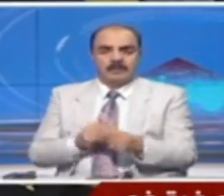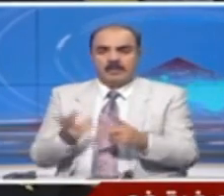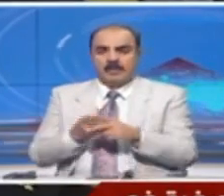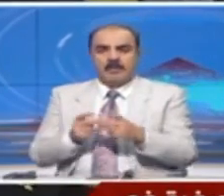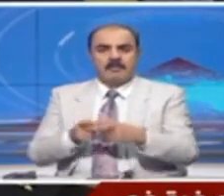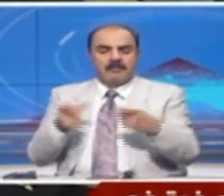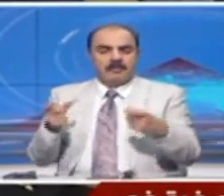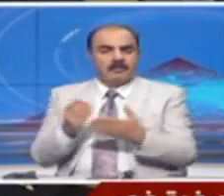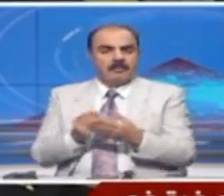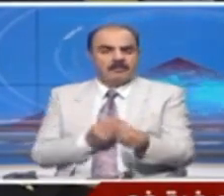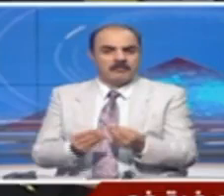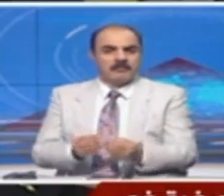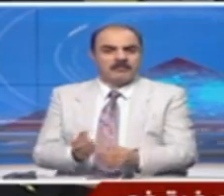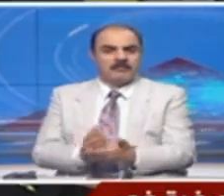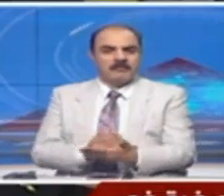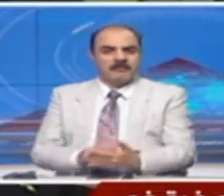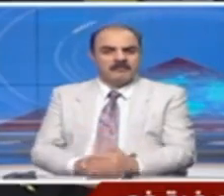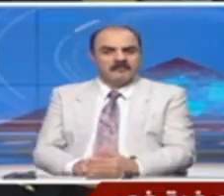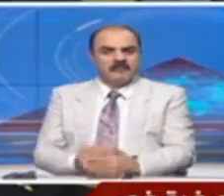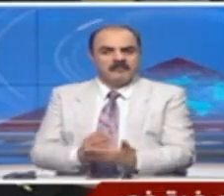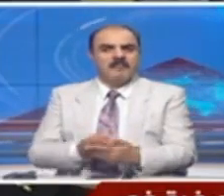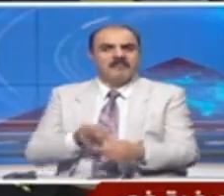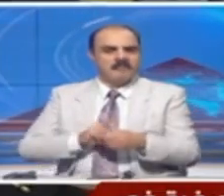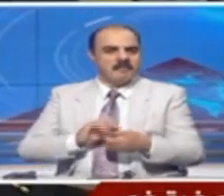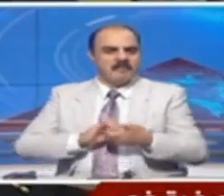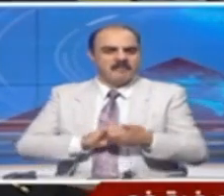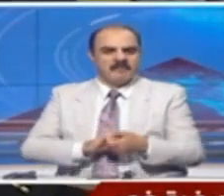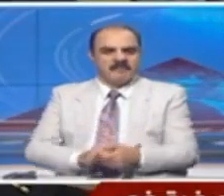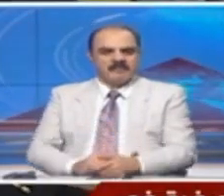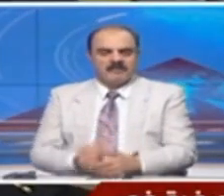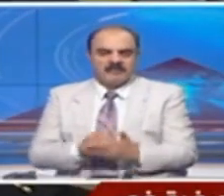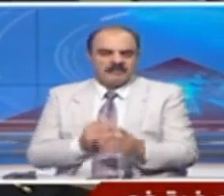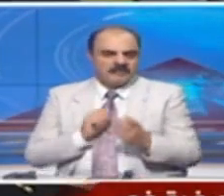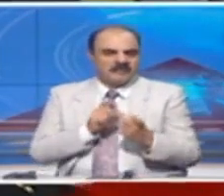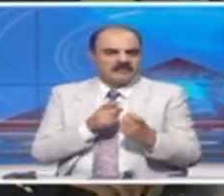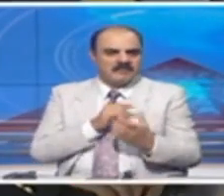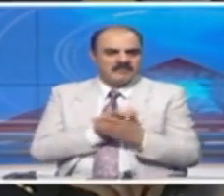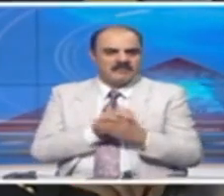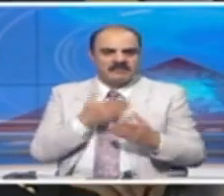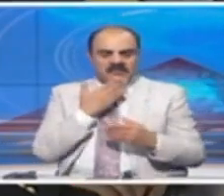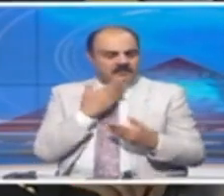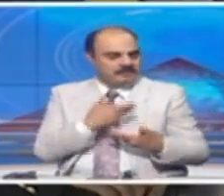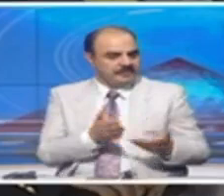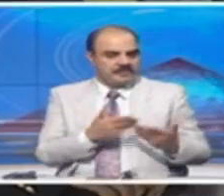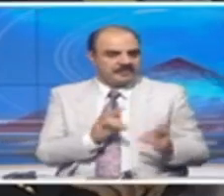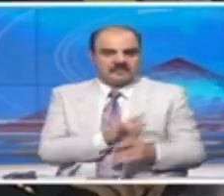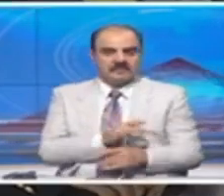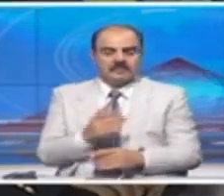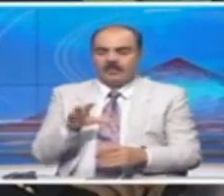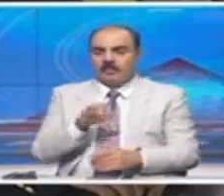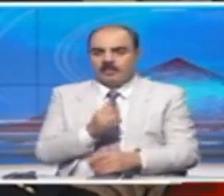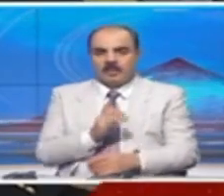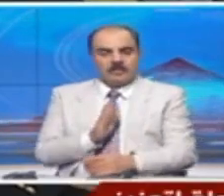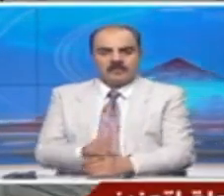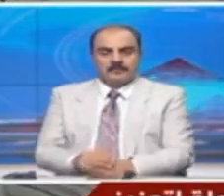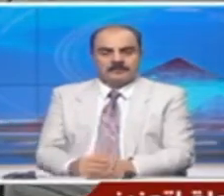فقط عشان يخدم مصر، ولكن عشان نقدر ان احنا من خلاله نصدر لأشقائنا في قارة أفريقيا وفي المنطقة كلها